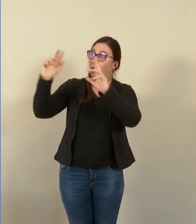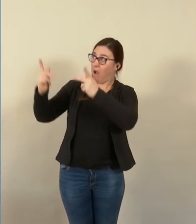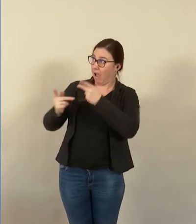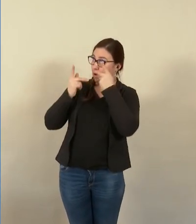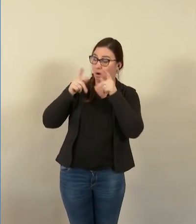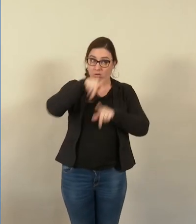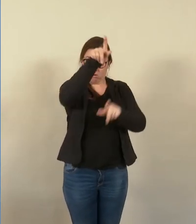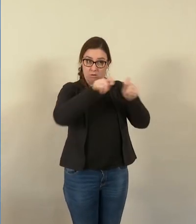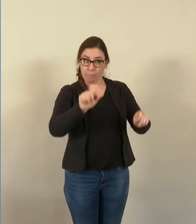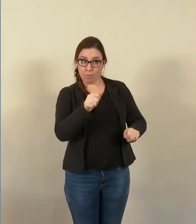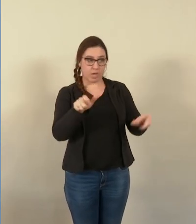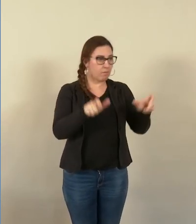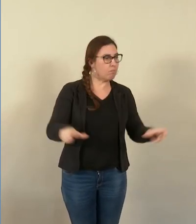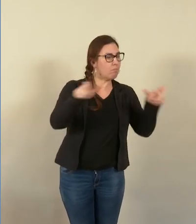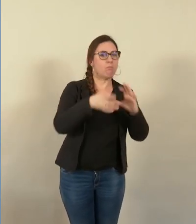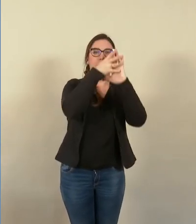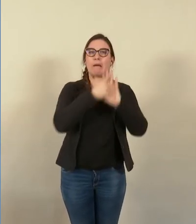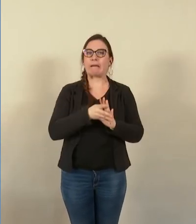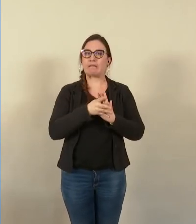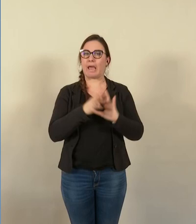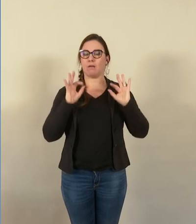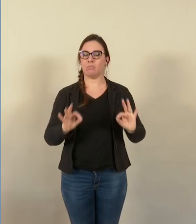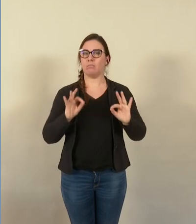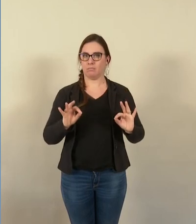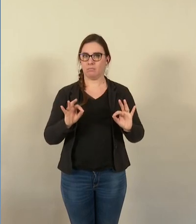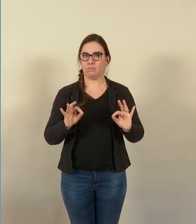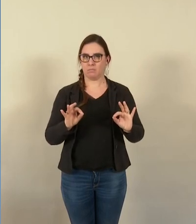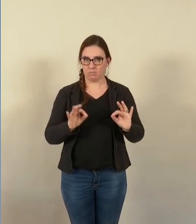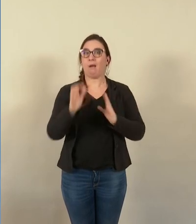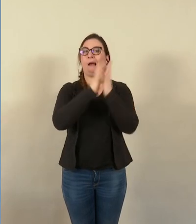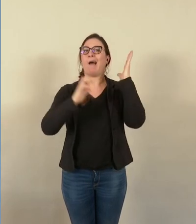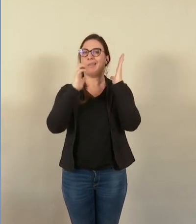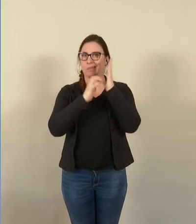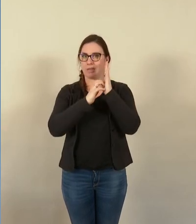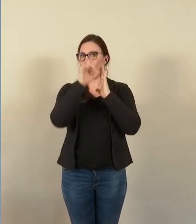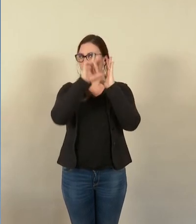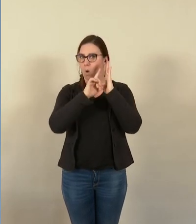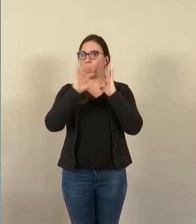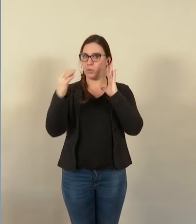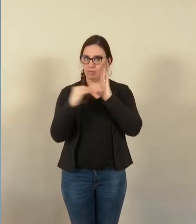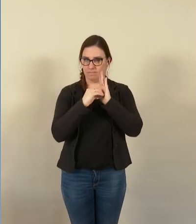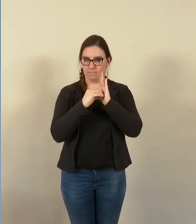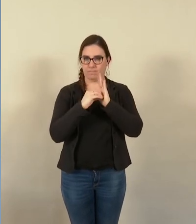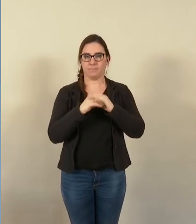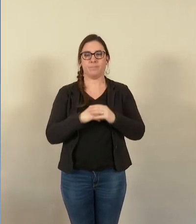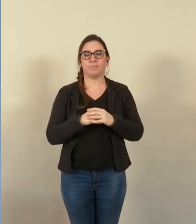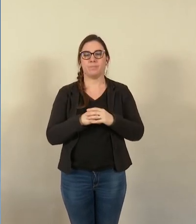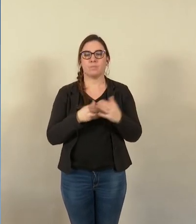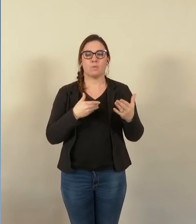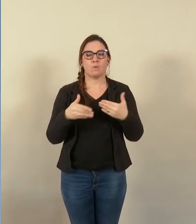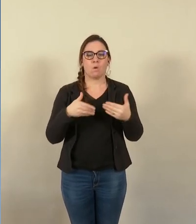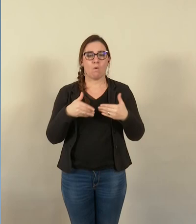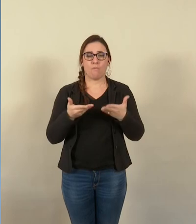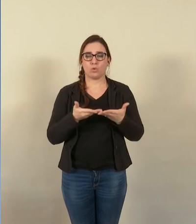logement répond à des critères de de dessence inscrits dans les textes réglementaires il fonctionne il fonctionnera très